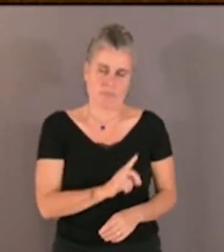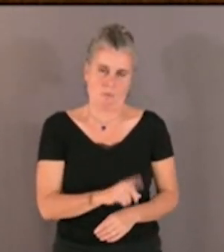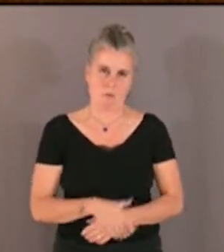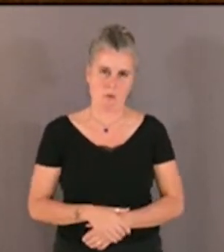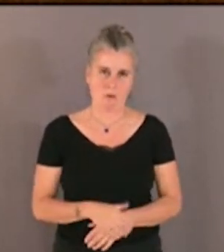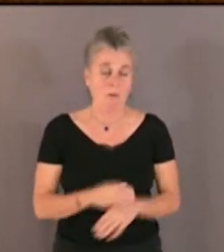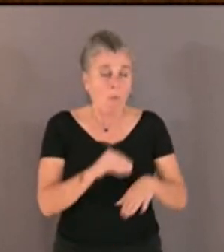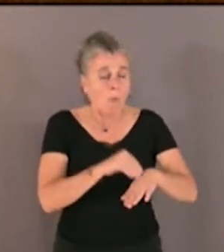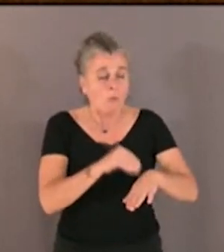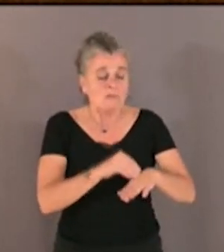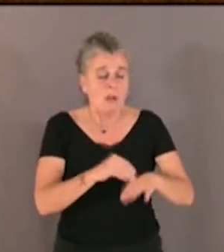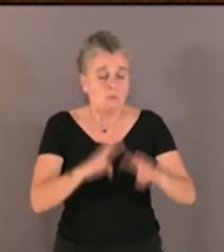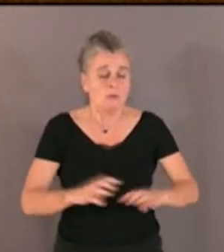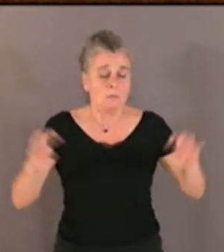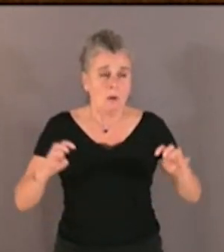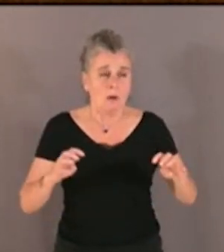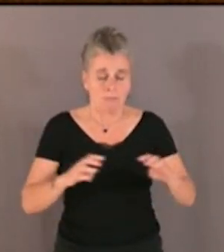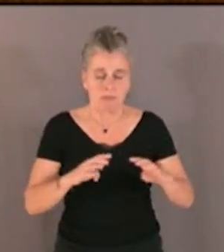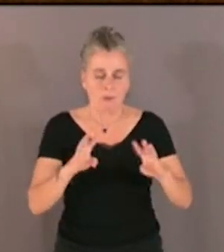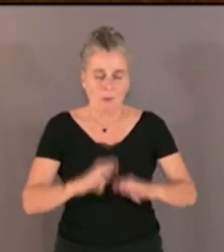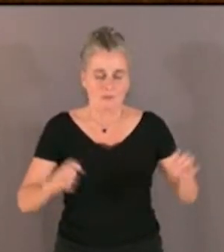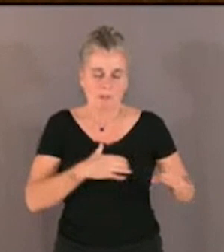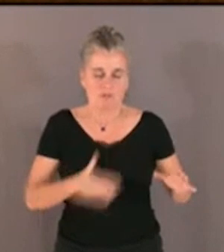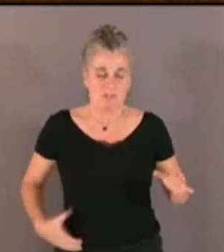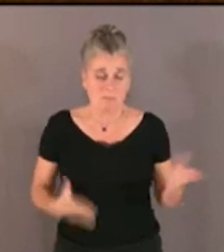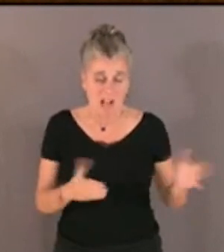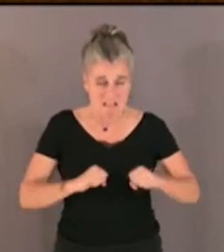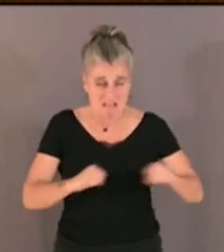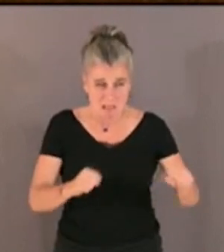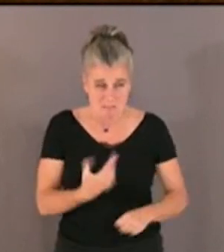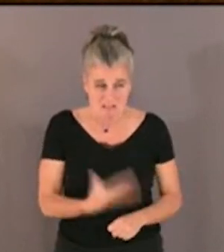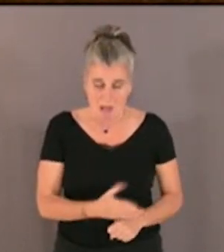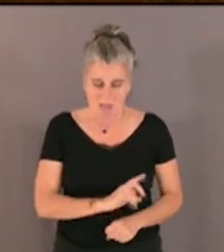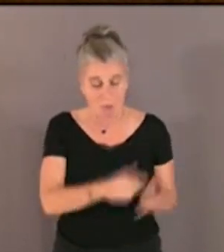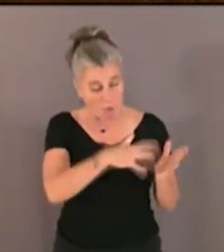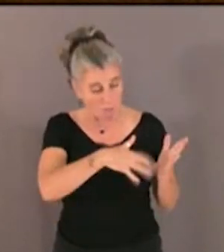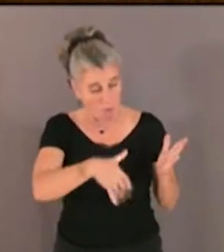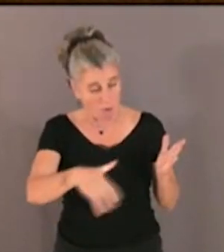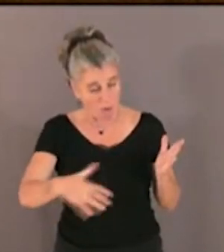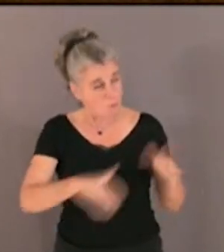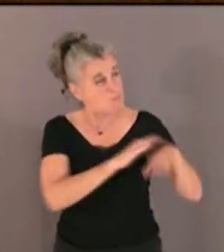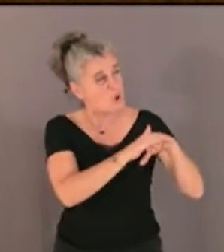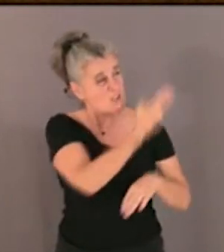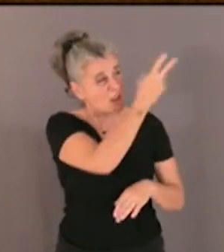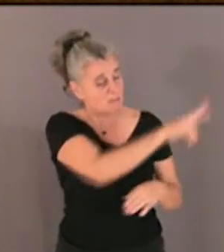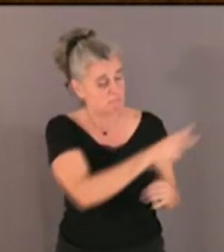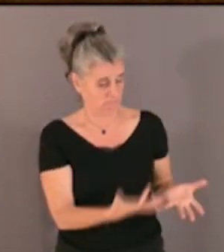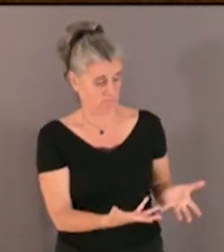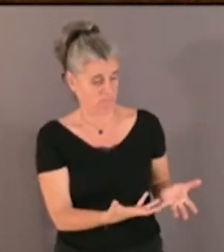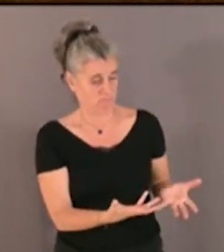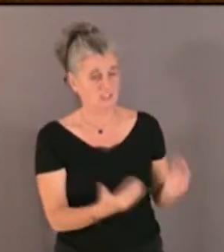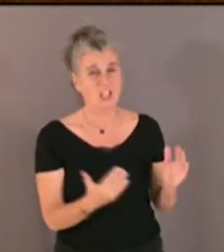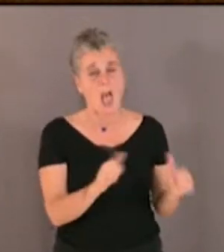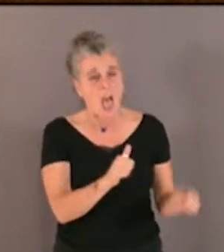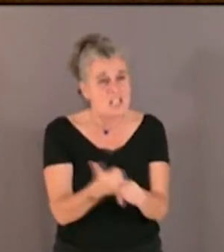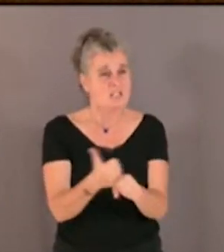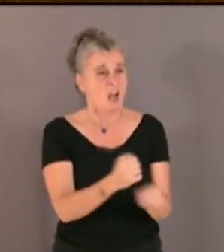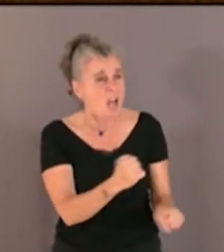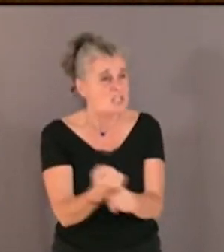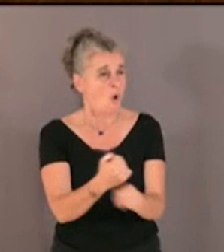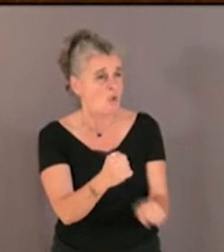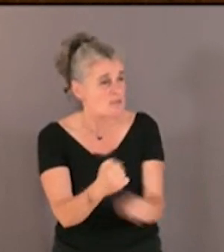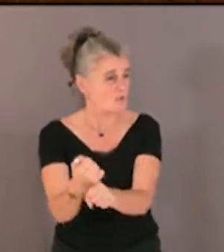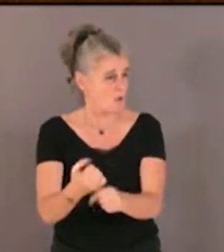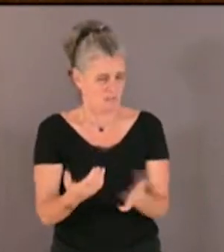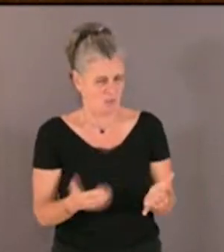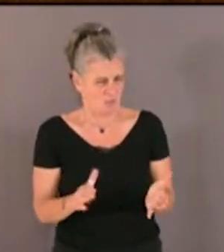votre conseil municipal aujourd'hui, dans ces rapports et dans votre politique en général. C'est un assistanat permanent. Cette mairie de Marseille est devenue